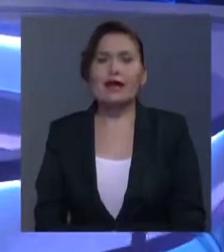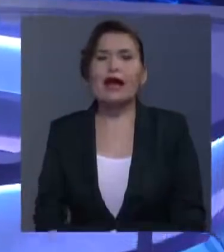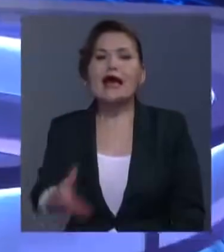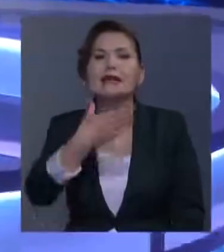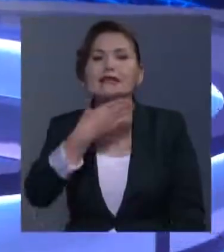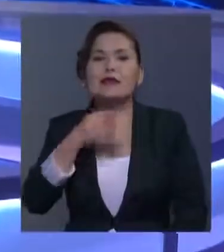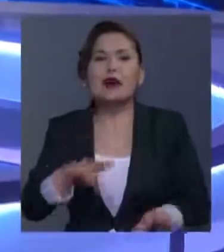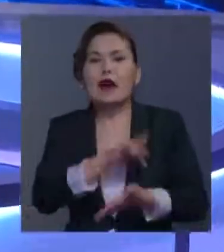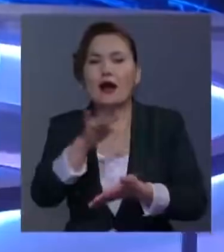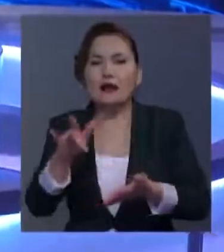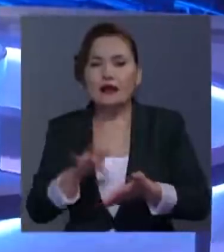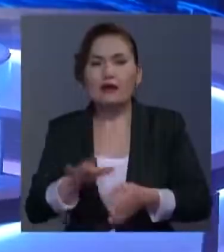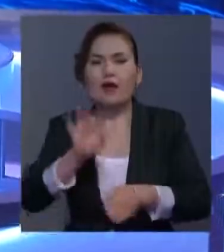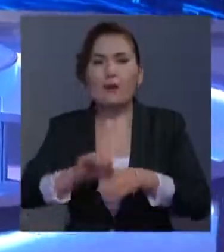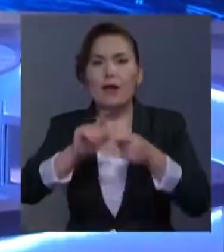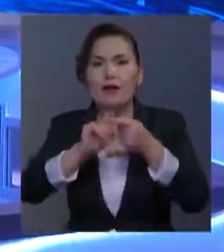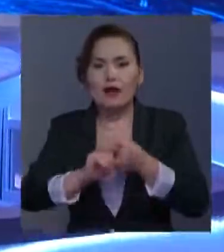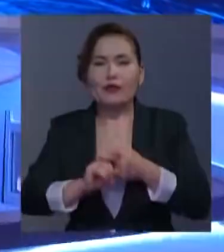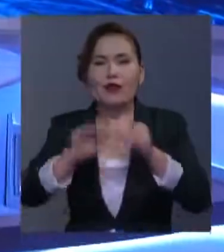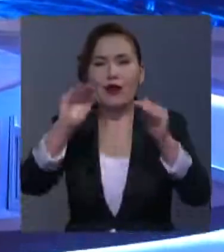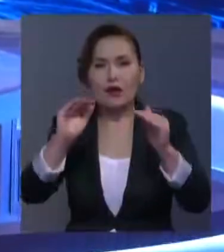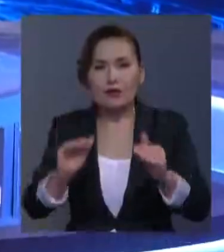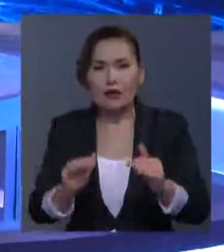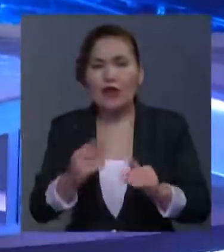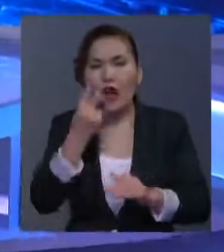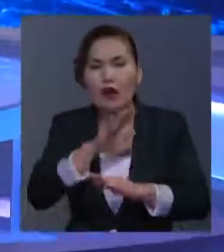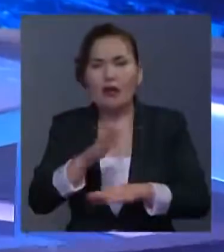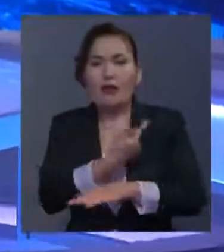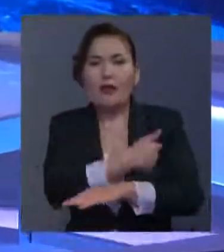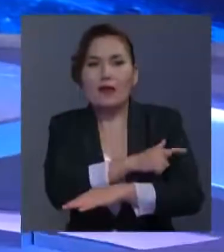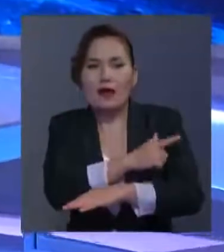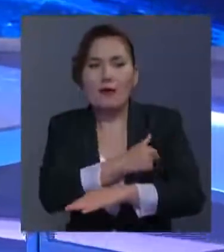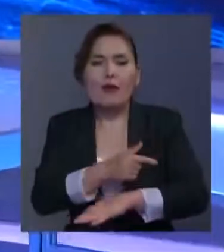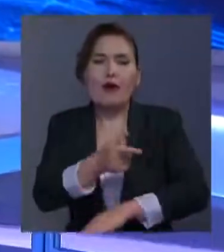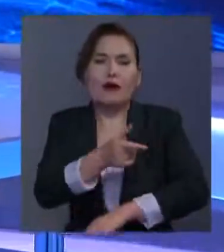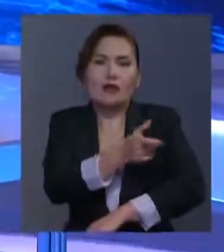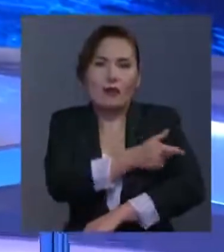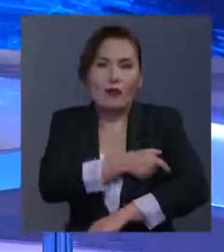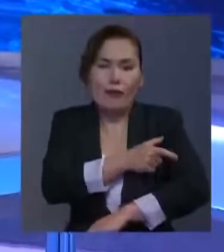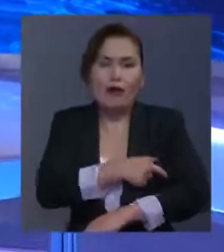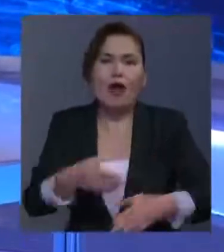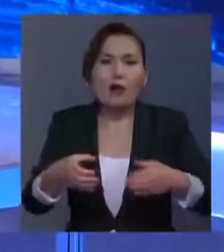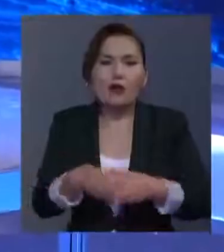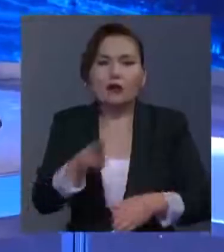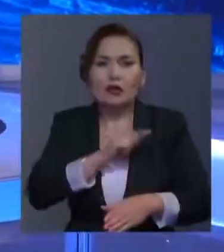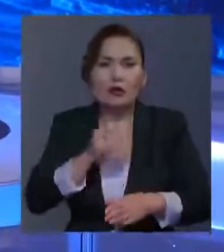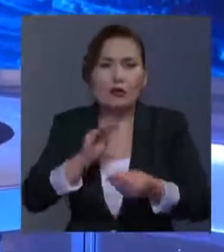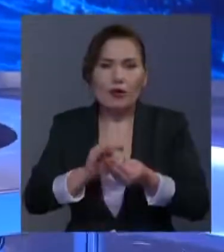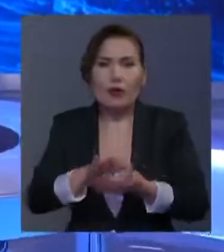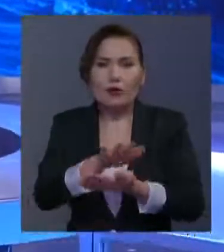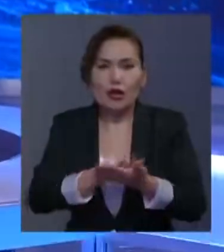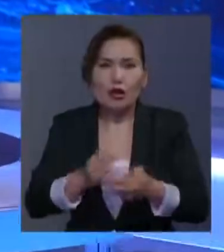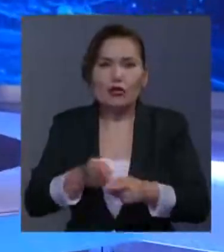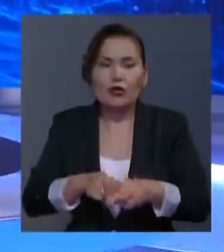Ал Семейде эпидемиологиялық ахуал тұрақталғанына қарамастан медициналық мобильді бригадалар жұмысын жалғастыра береді. Өйткені